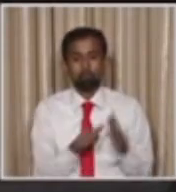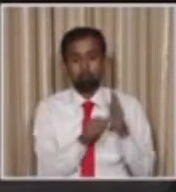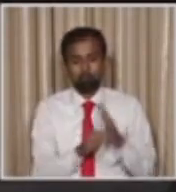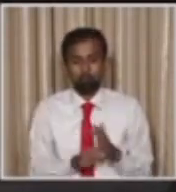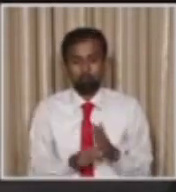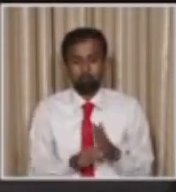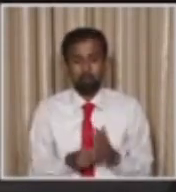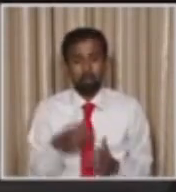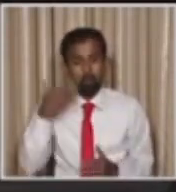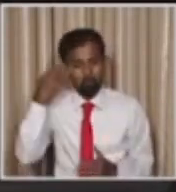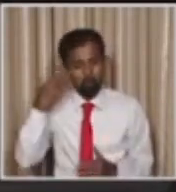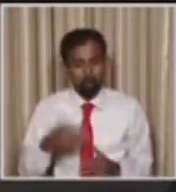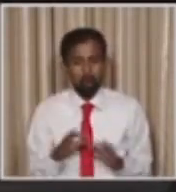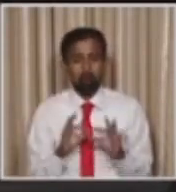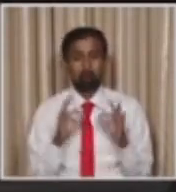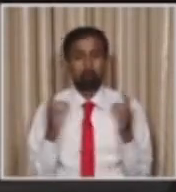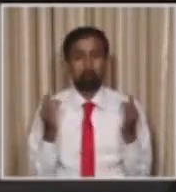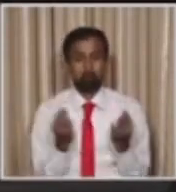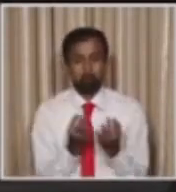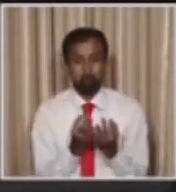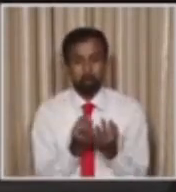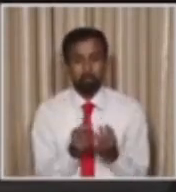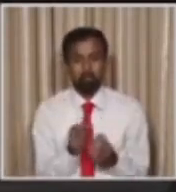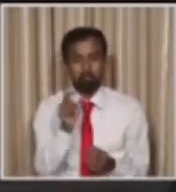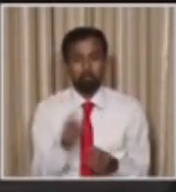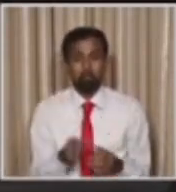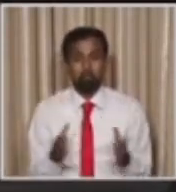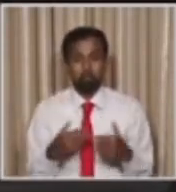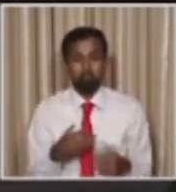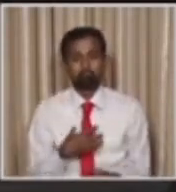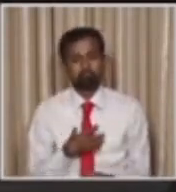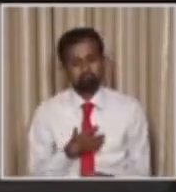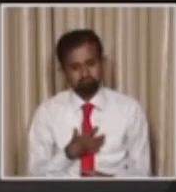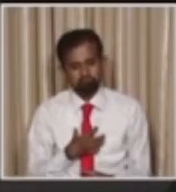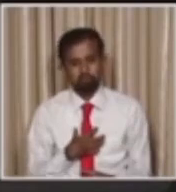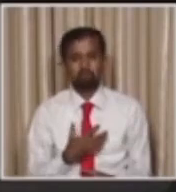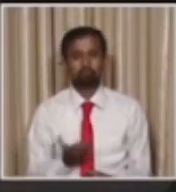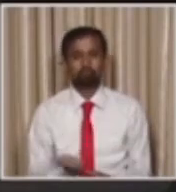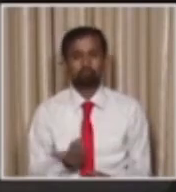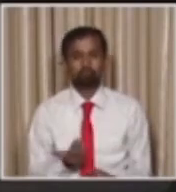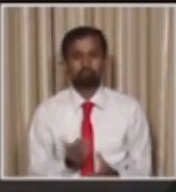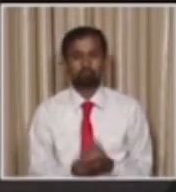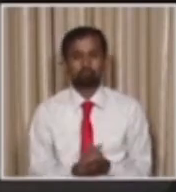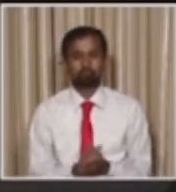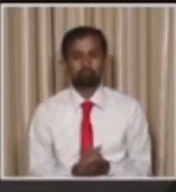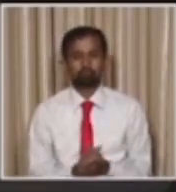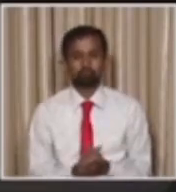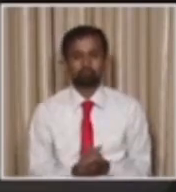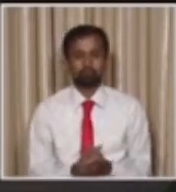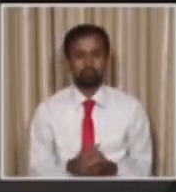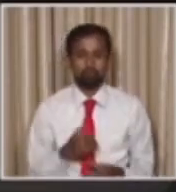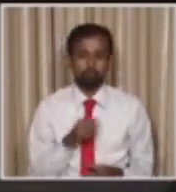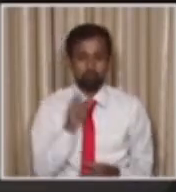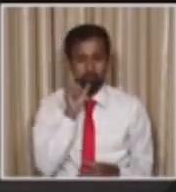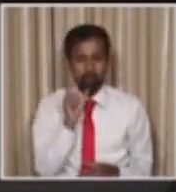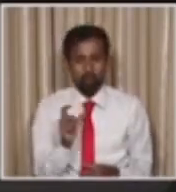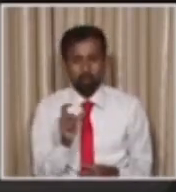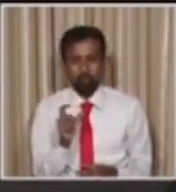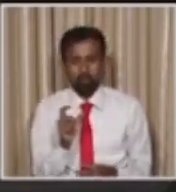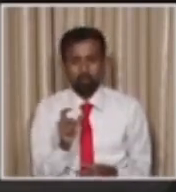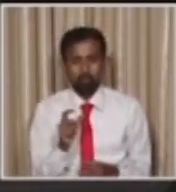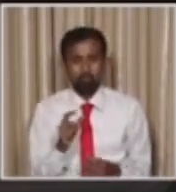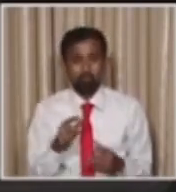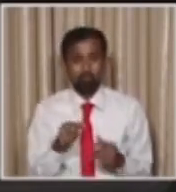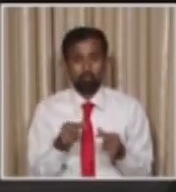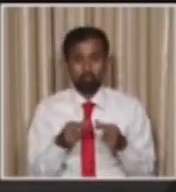वेन्ने अय मियगिय अवुल वल अयट तवत दुखक वेदनावक अति किरीम अपि बलनो मे